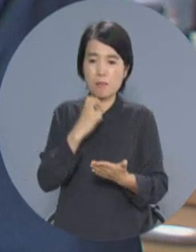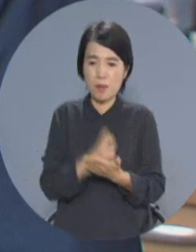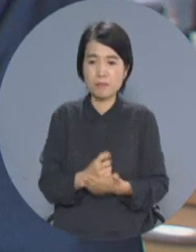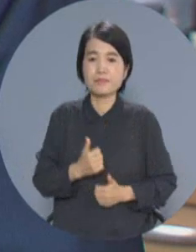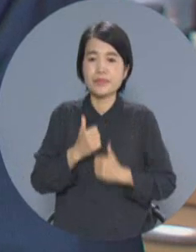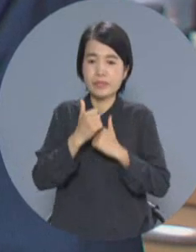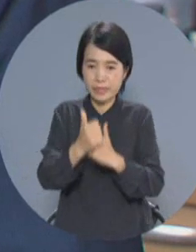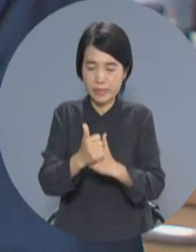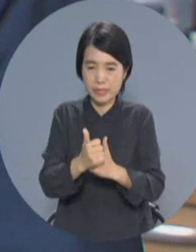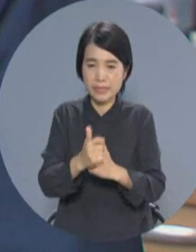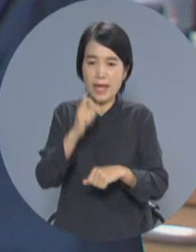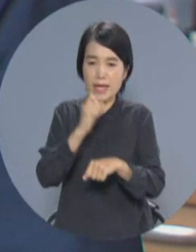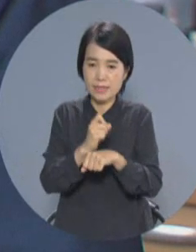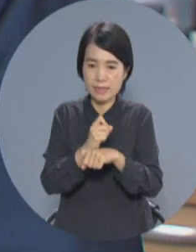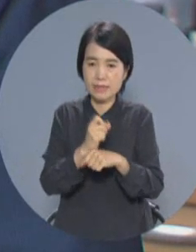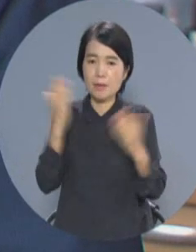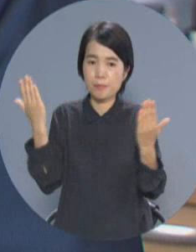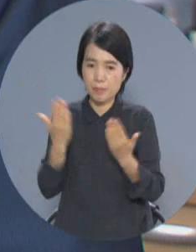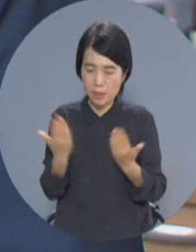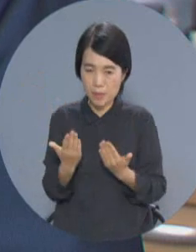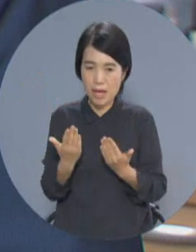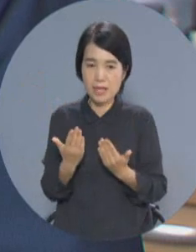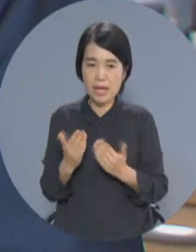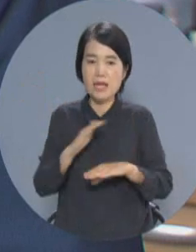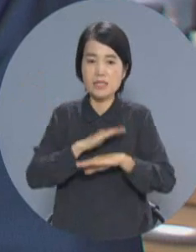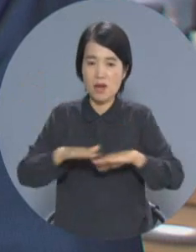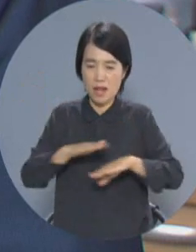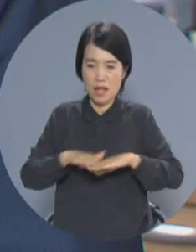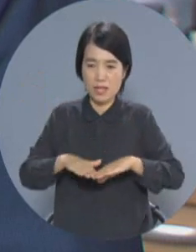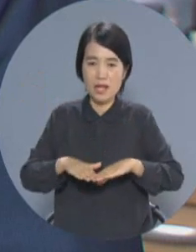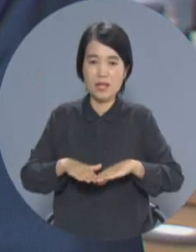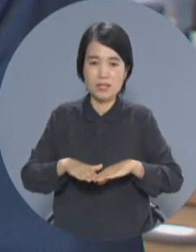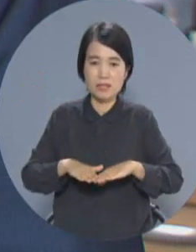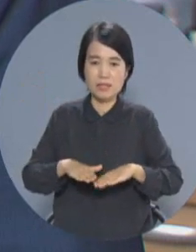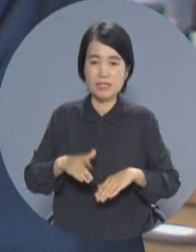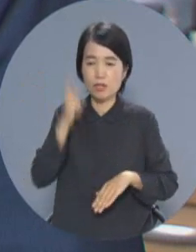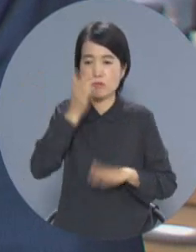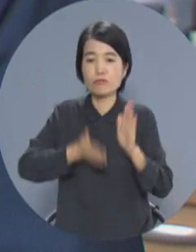대응하기보다는 법적인 절차를 거쳐서 행정적으로